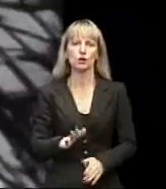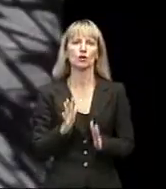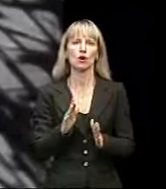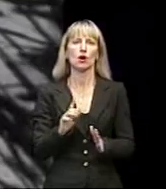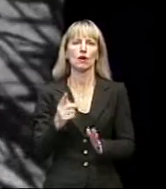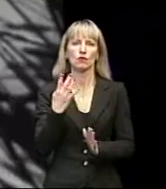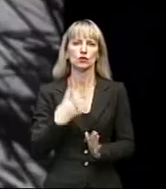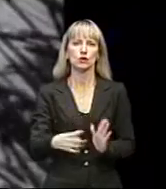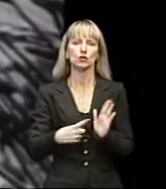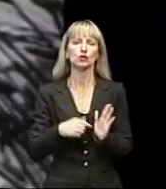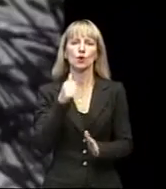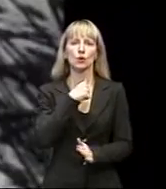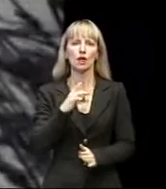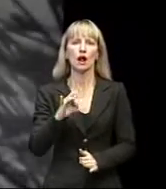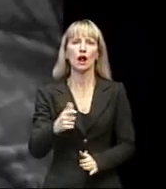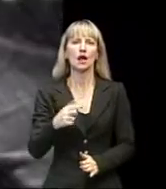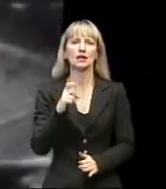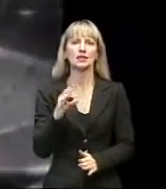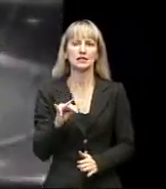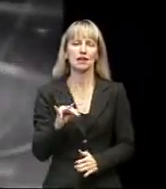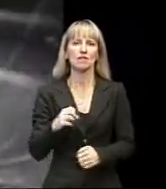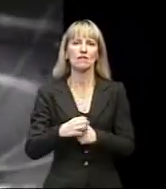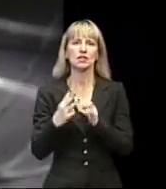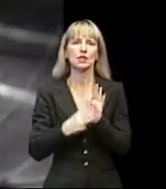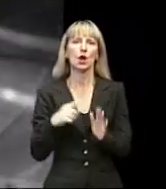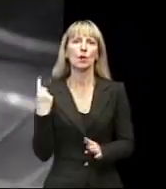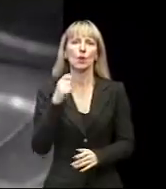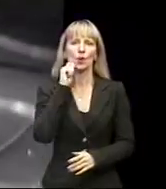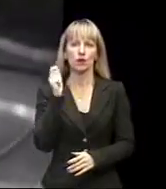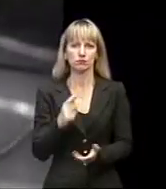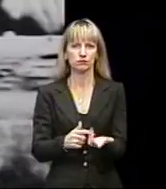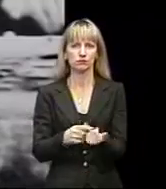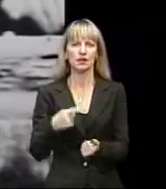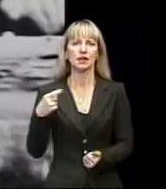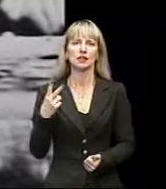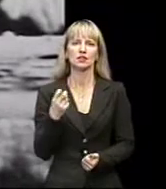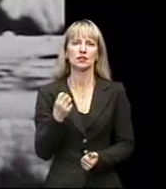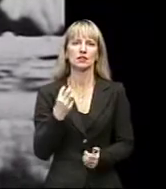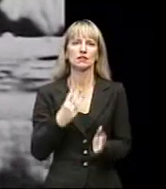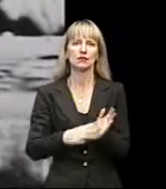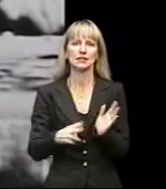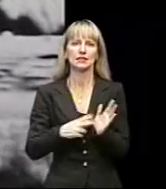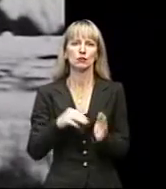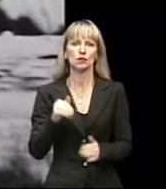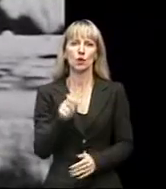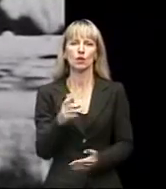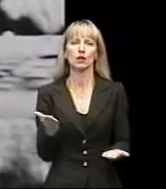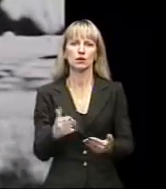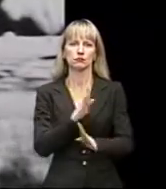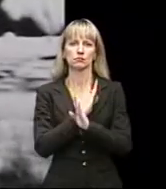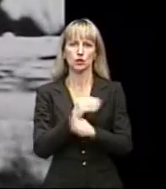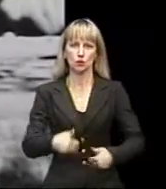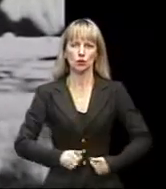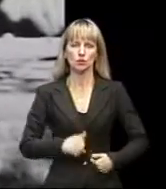році рахси у 18 областях України нарахували 282 тисячі осіб, які померли від голоду. Вже за рік